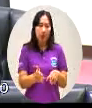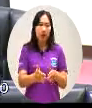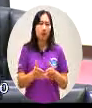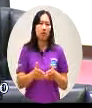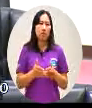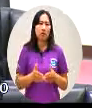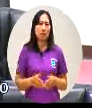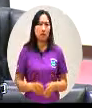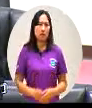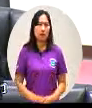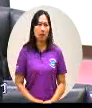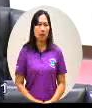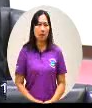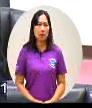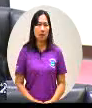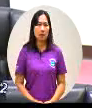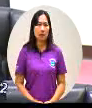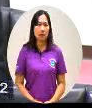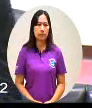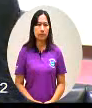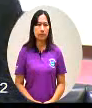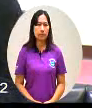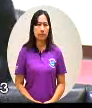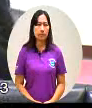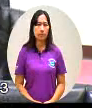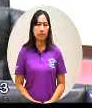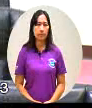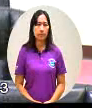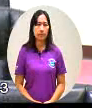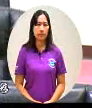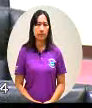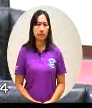两分钟。 这应该吼，